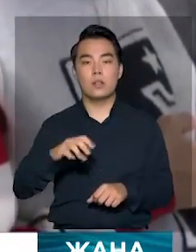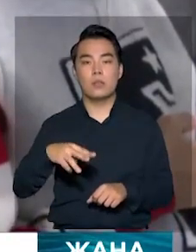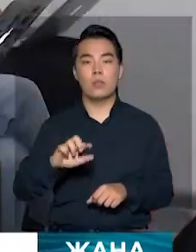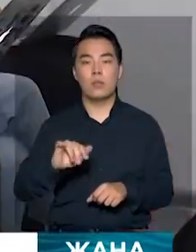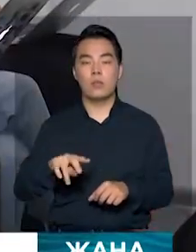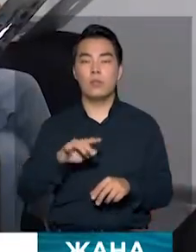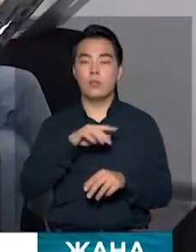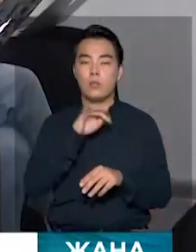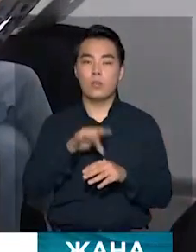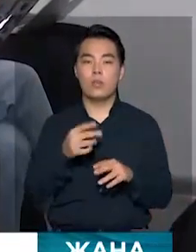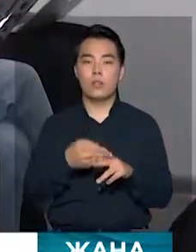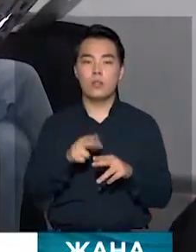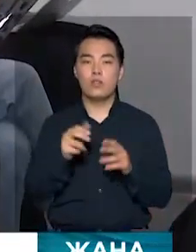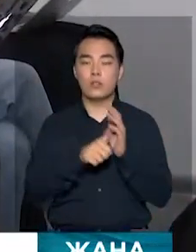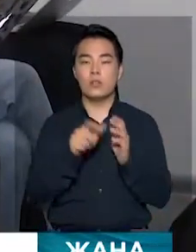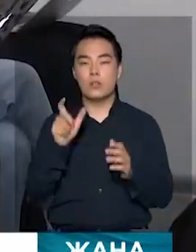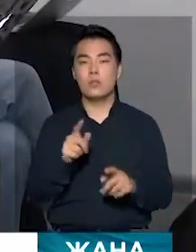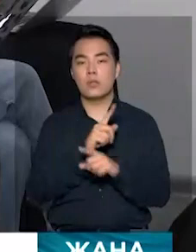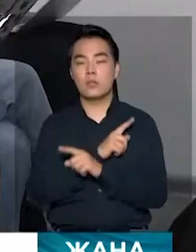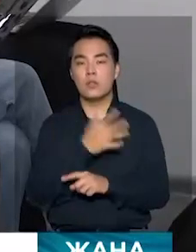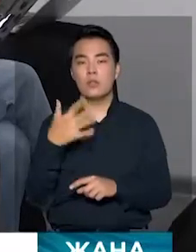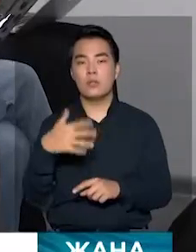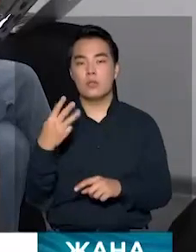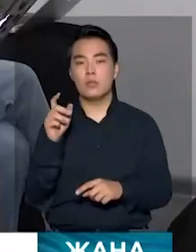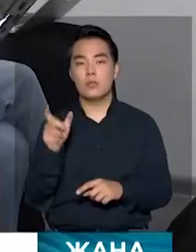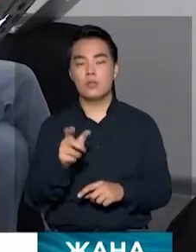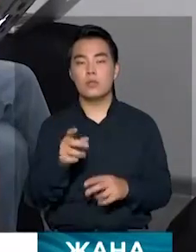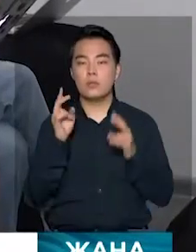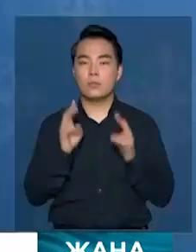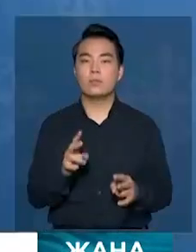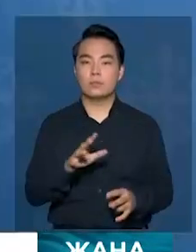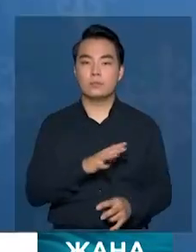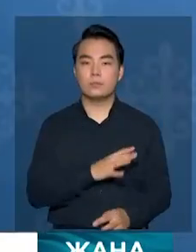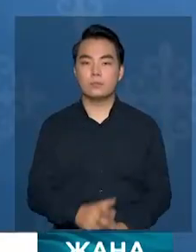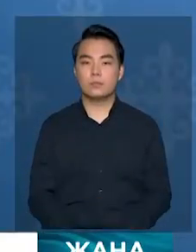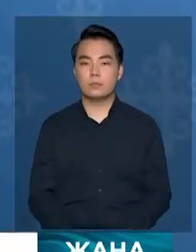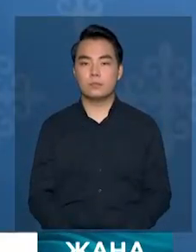Салдарынан 6 адам қаза тауып, 53 адам жараланды.